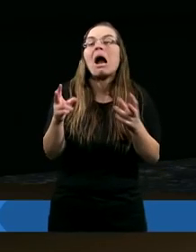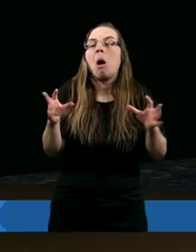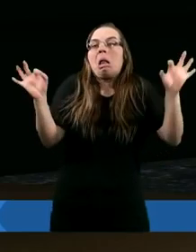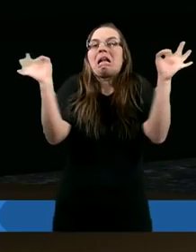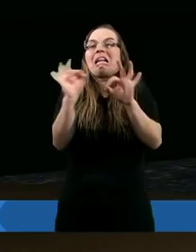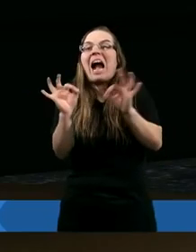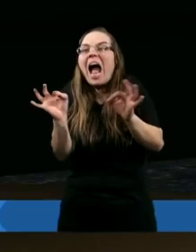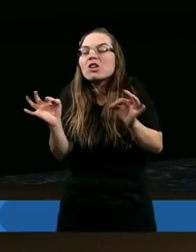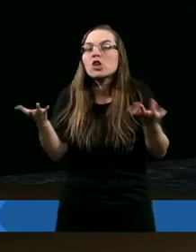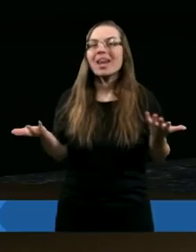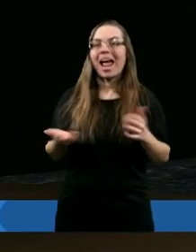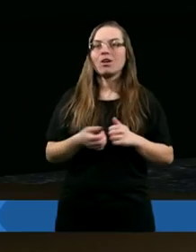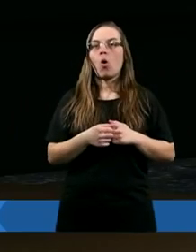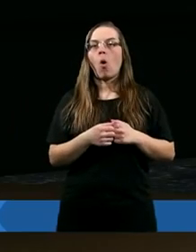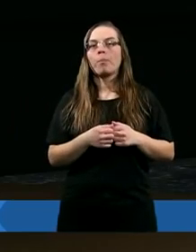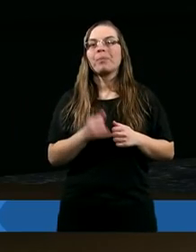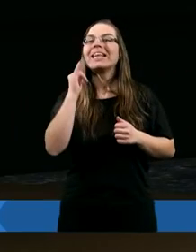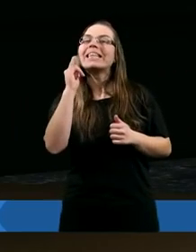strasznego.